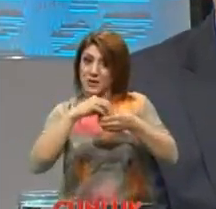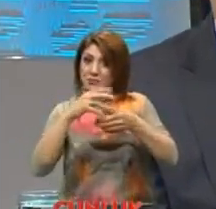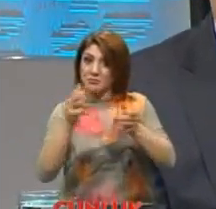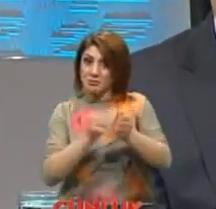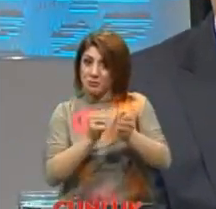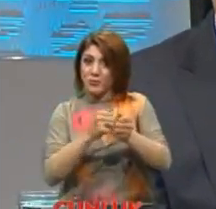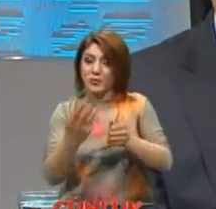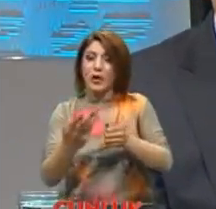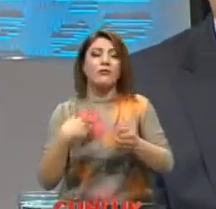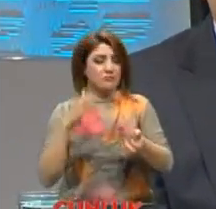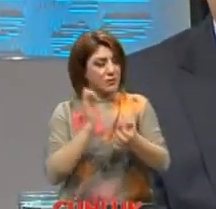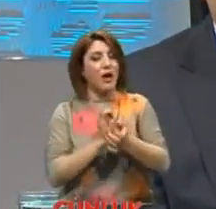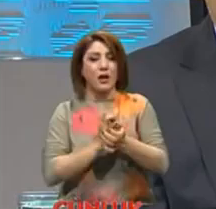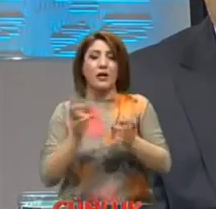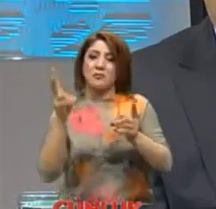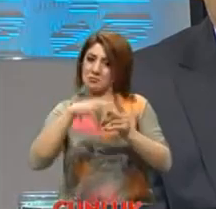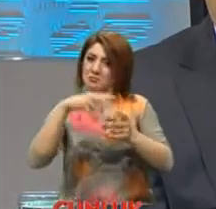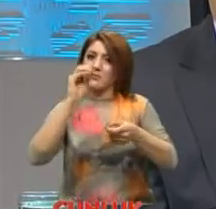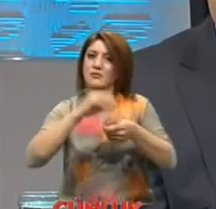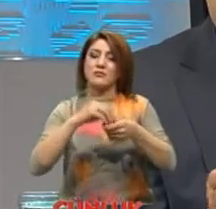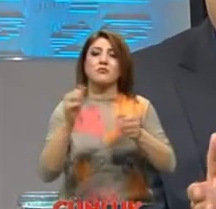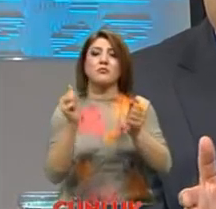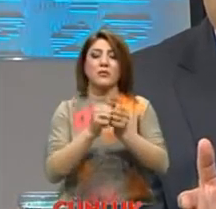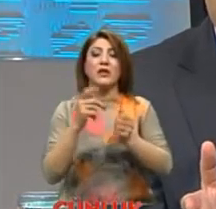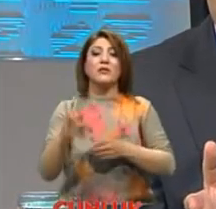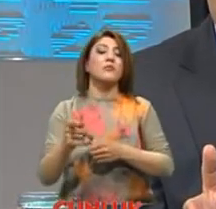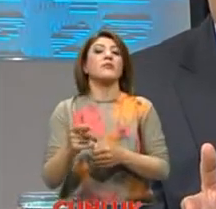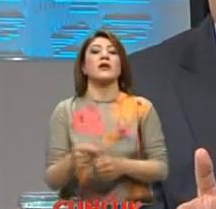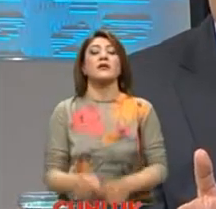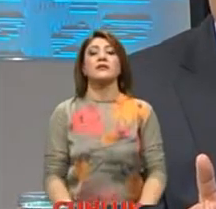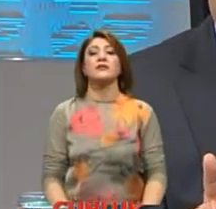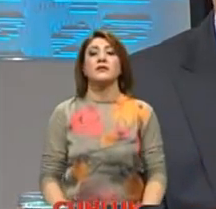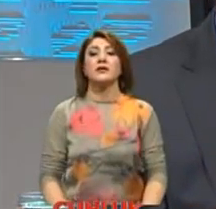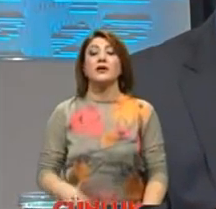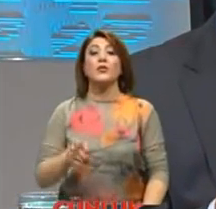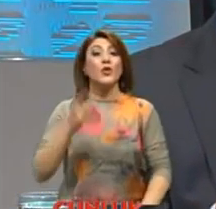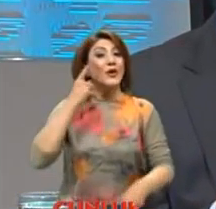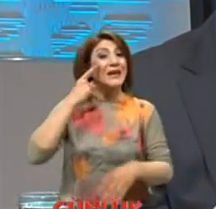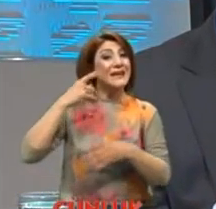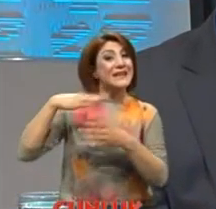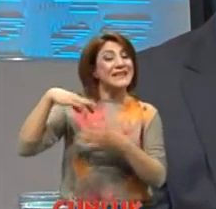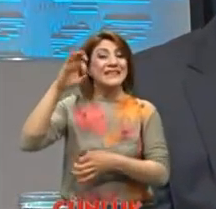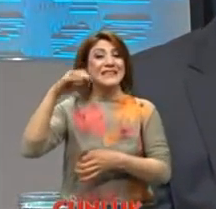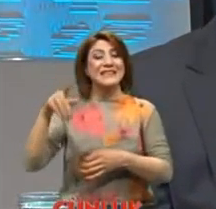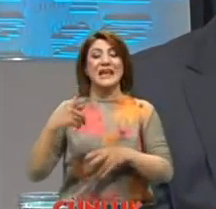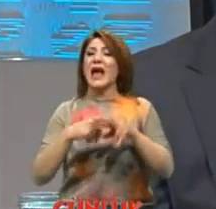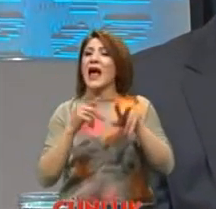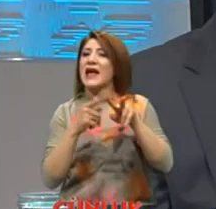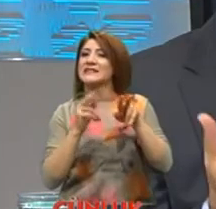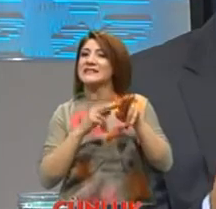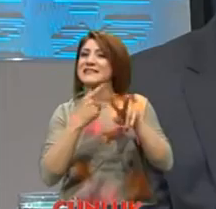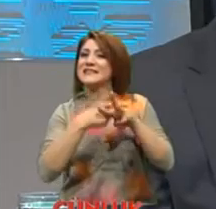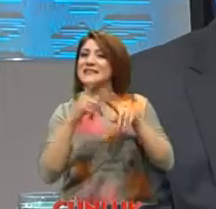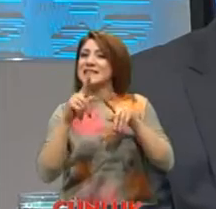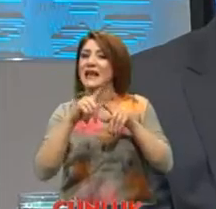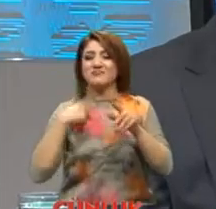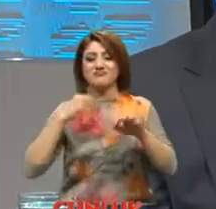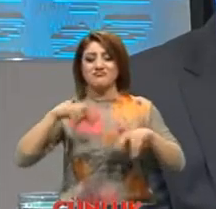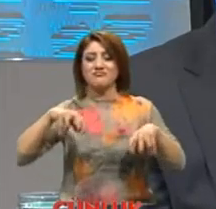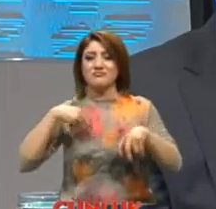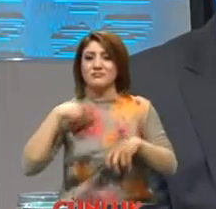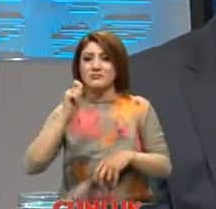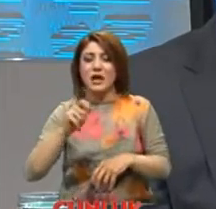içinde. Aileler de içinde, zira 75 bin zannediyorum kişiye anket, 72 bin kişi anket uyguladık. Feedbacklerini